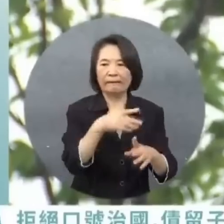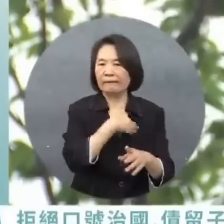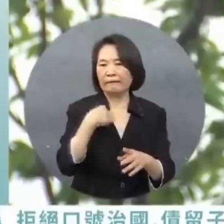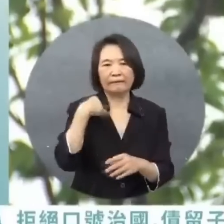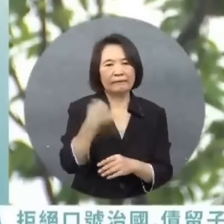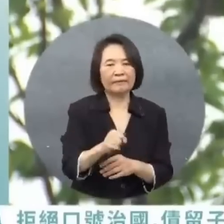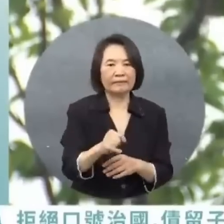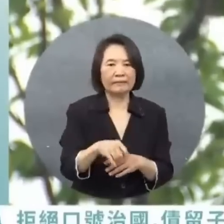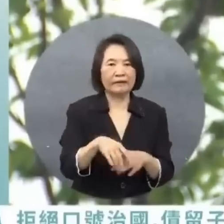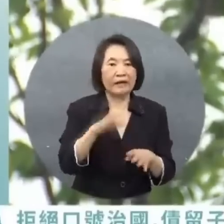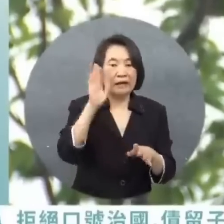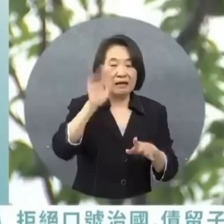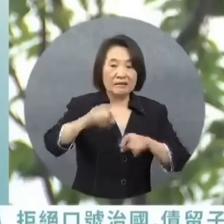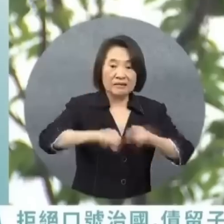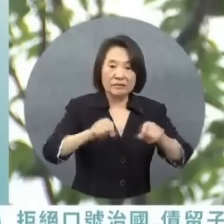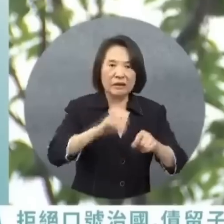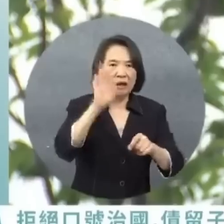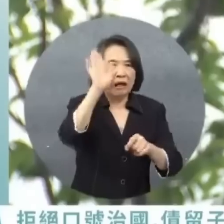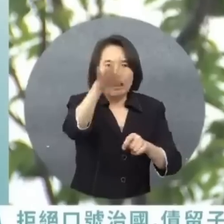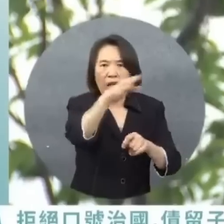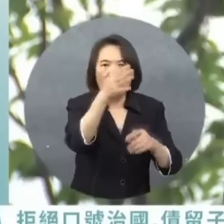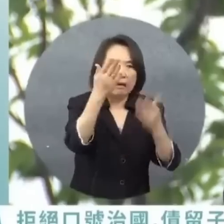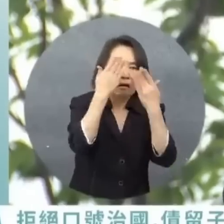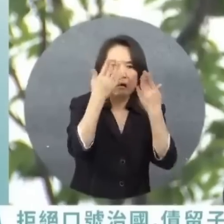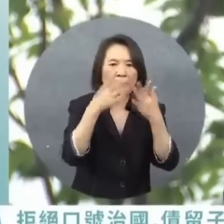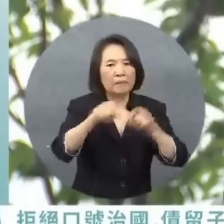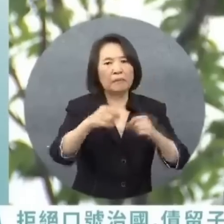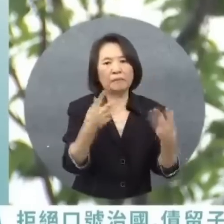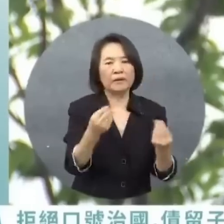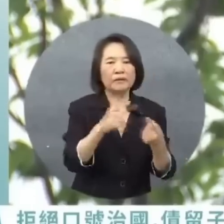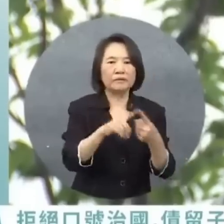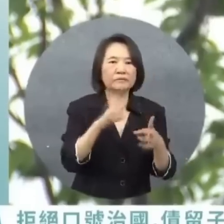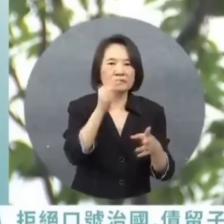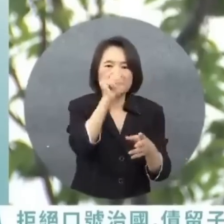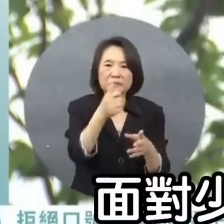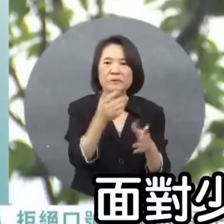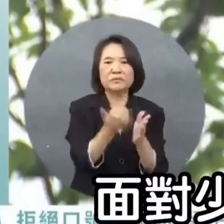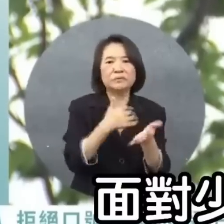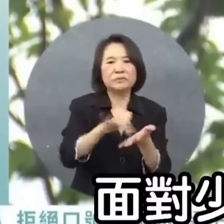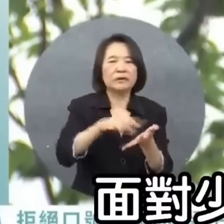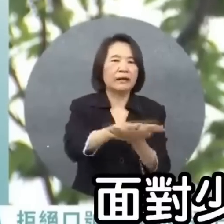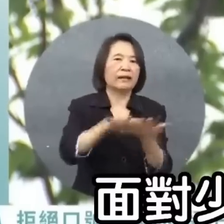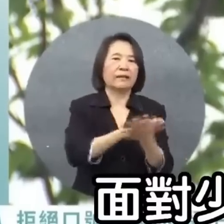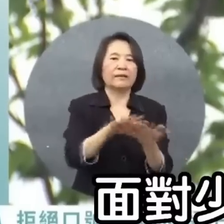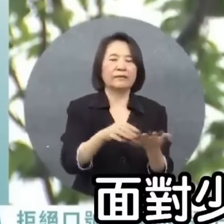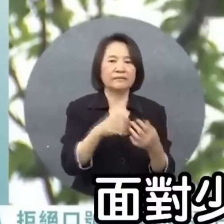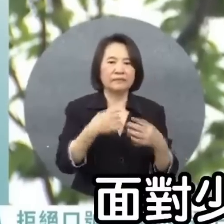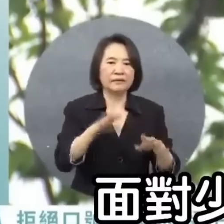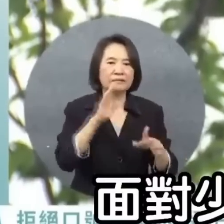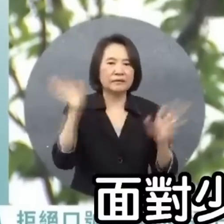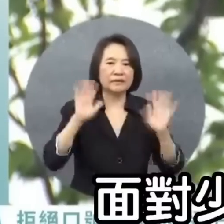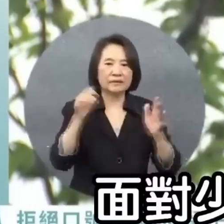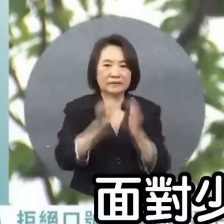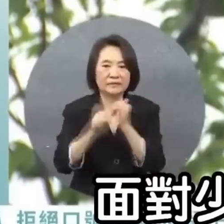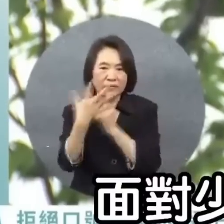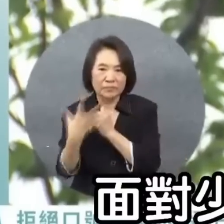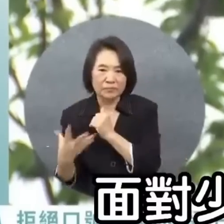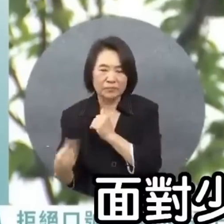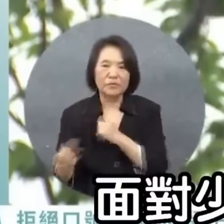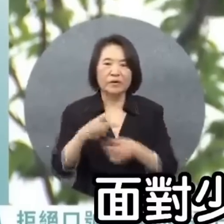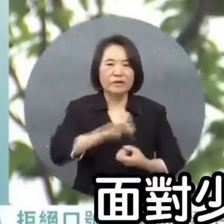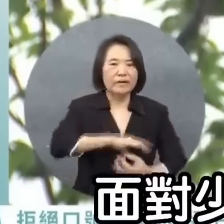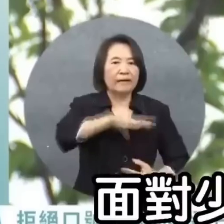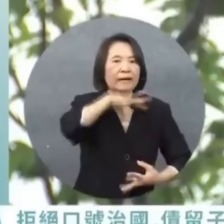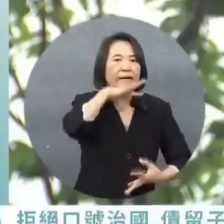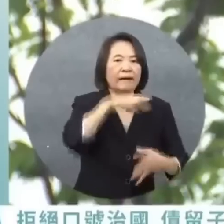划不前瞻，特别预算不特别，毫无财政纪律，面对少子化、高龄化，束